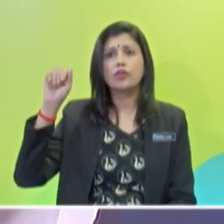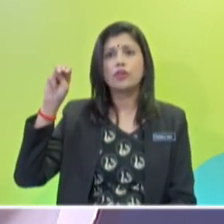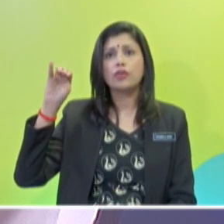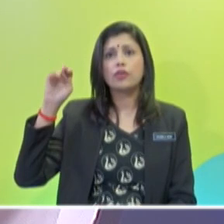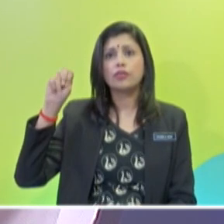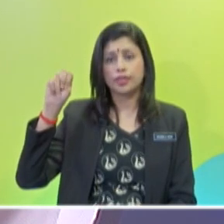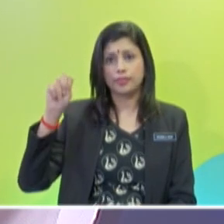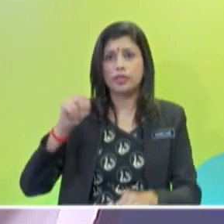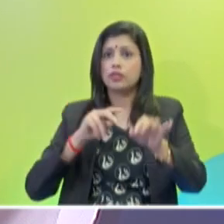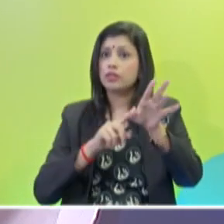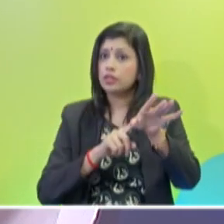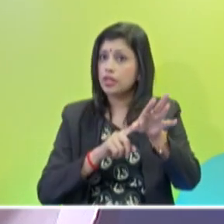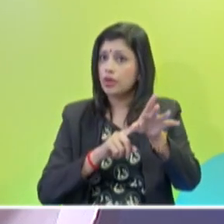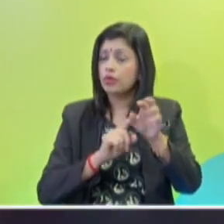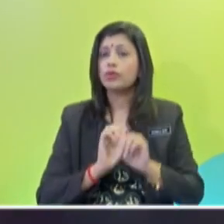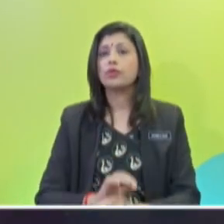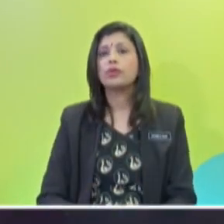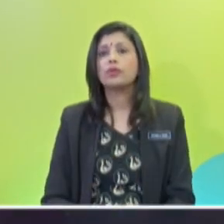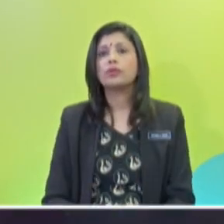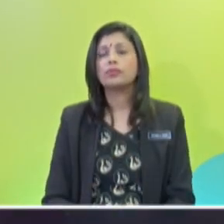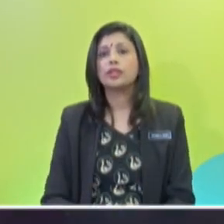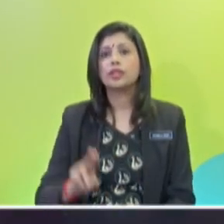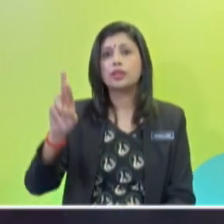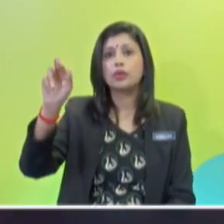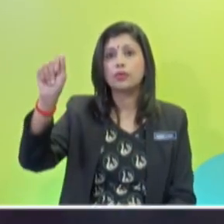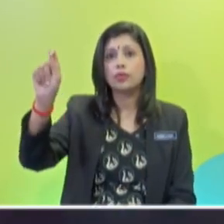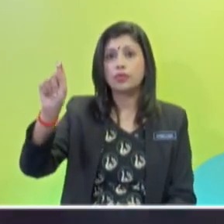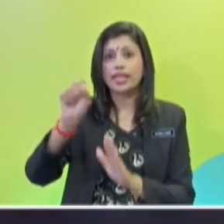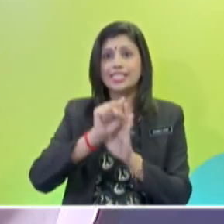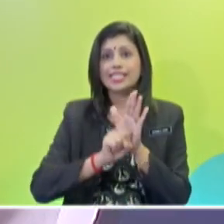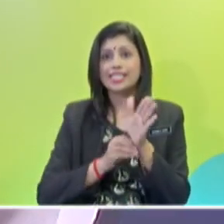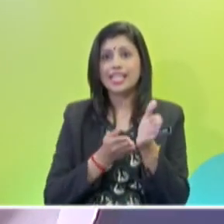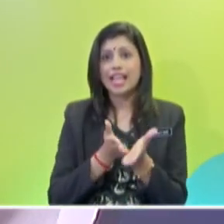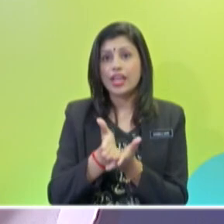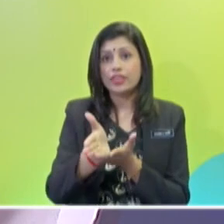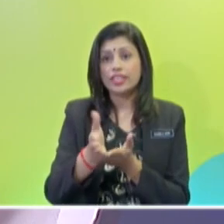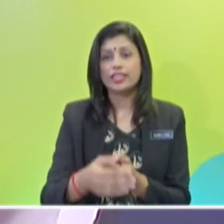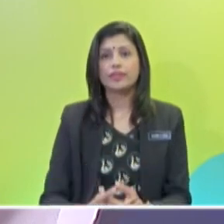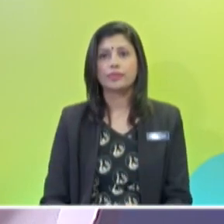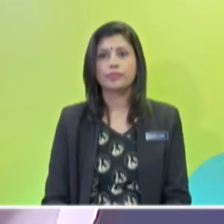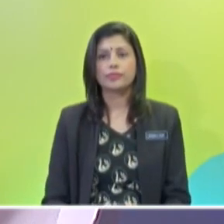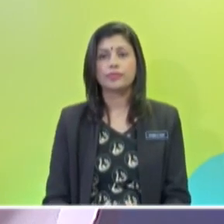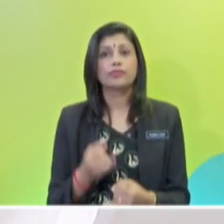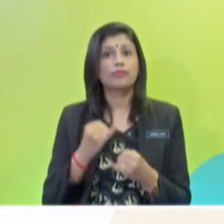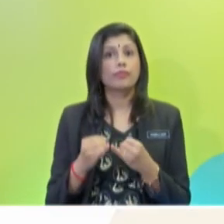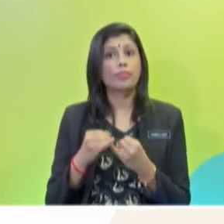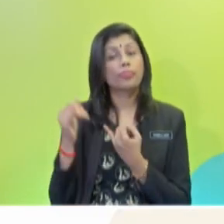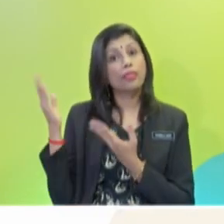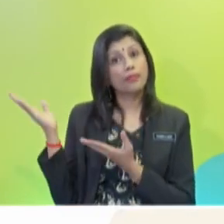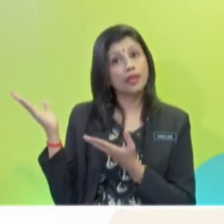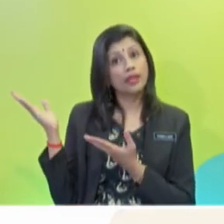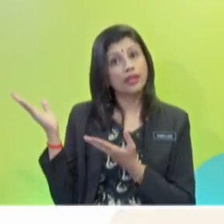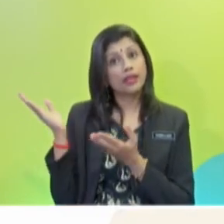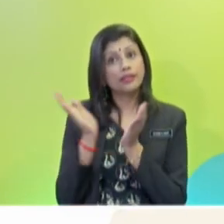dia adalah sejenis urat selari. Okey, yang terakhir. Sayur apa ni, Amal? Kubis,